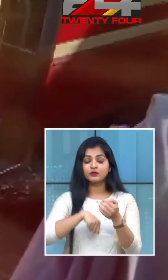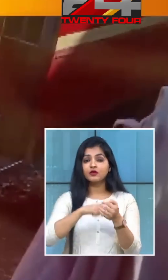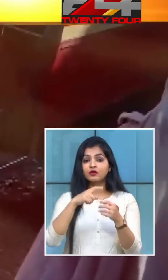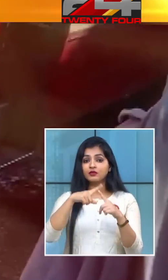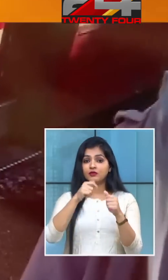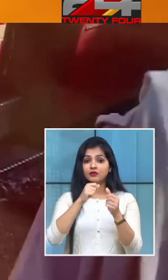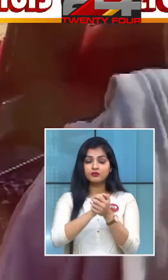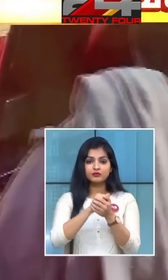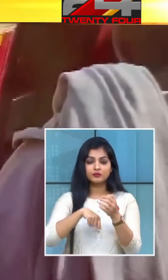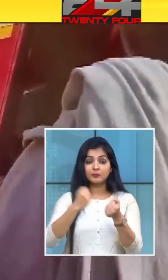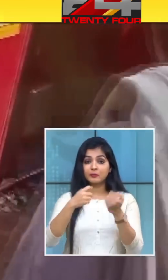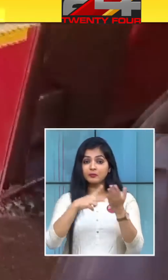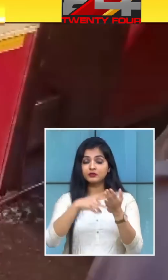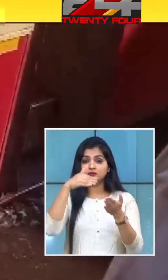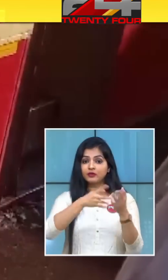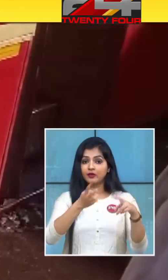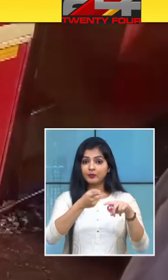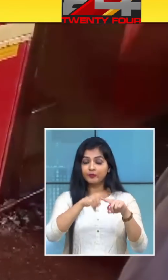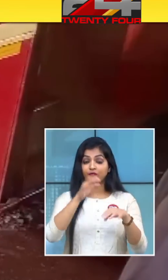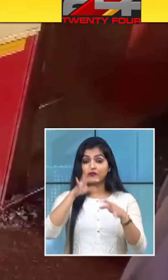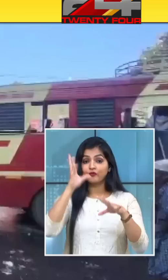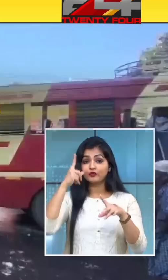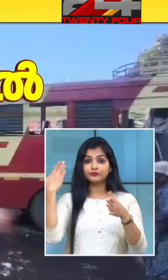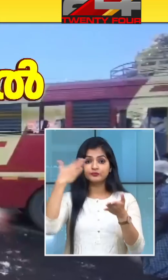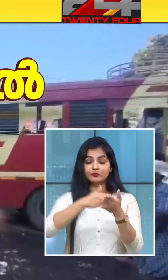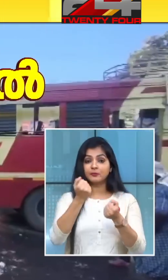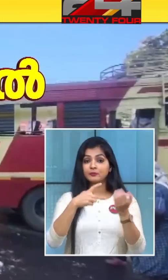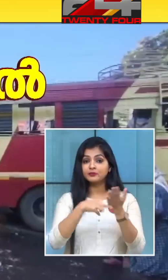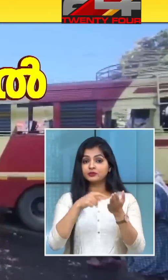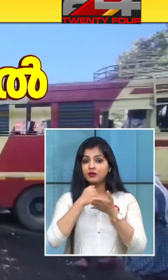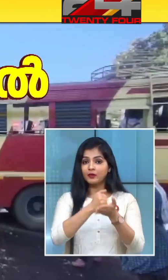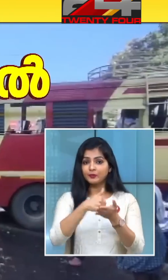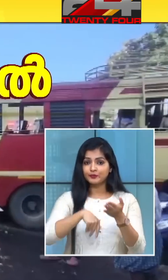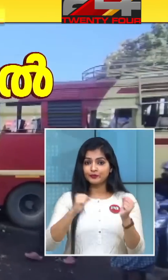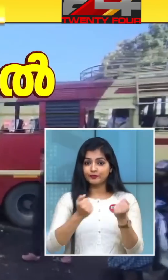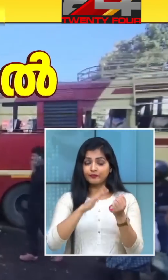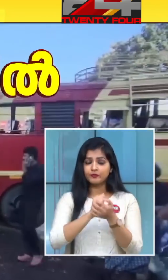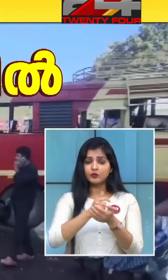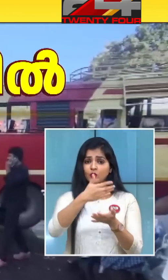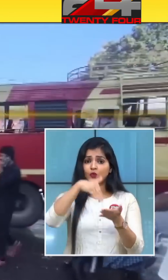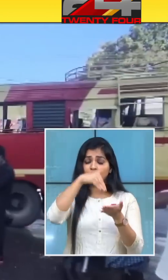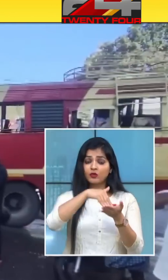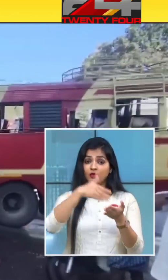കുഴിയിലകപ്പെട്ടത്. ഫയർഫോഴ്സ് എത്തിയ ബസ് നീക്കം ചെയ്യാൻ ശ്രമം തുടങ്ങിയിട്ടുണ്ട്. അജീഷ് കുമാർ തിരുവനന്തപുരത്ത് ചേരുന്നു. അജീഷ്, വലിയ ആഴത്തിലുള്ള